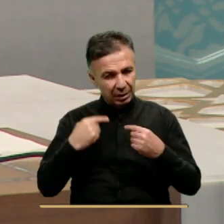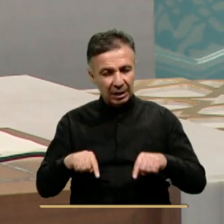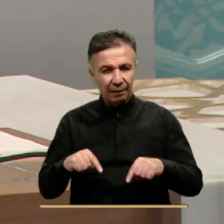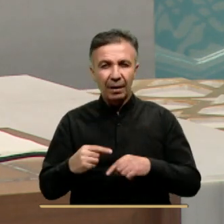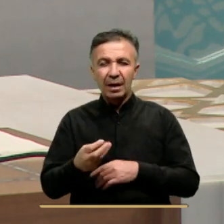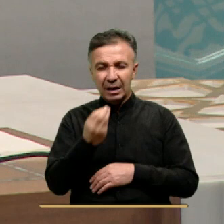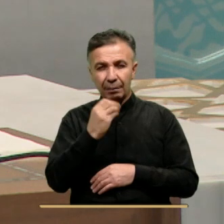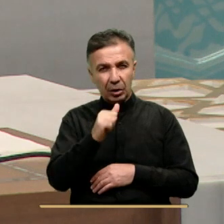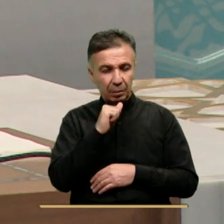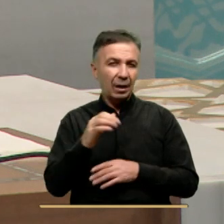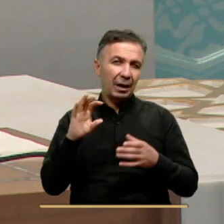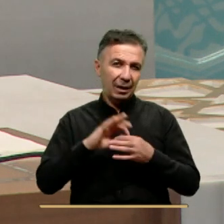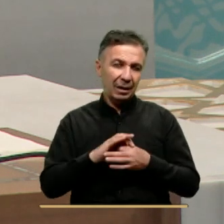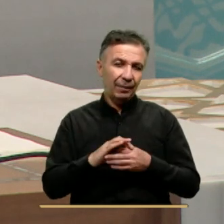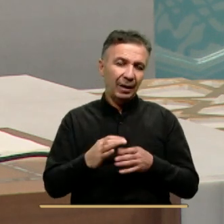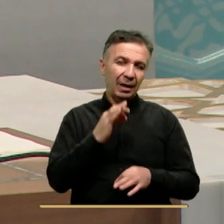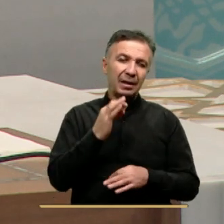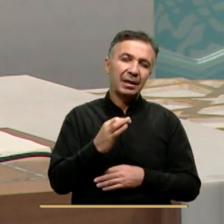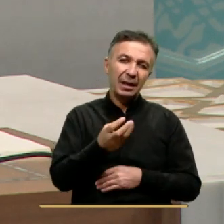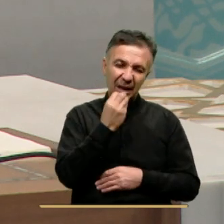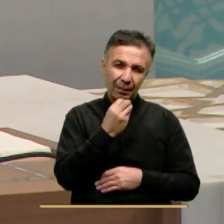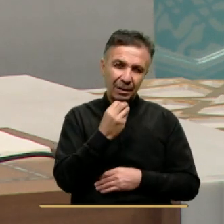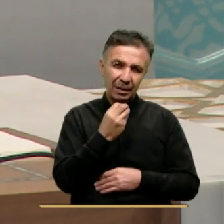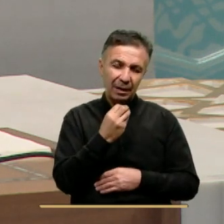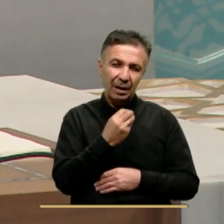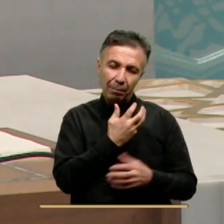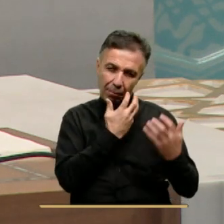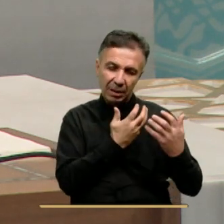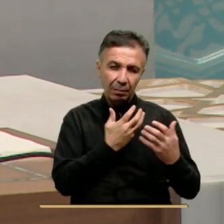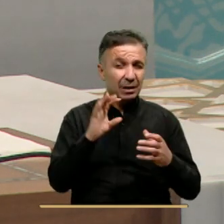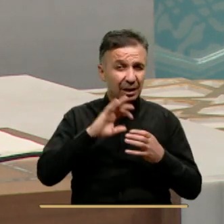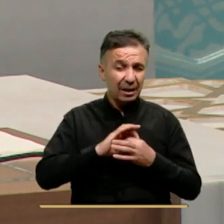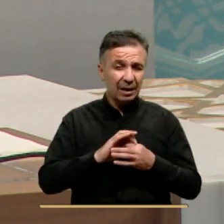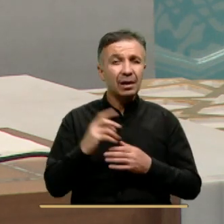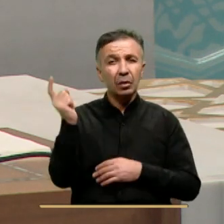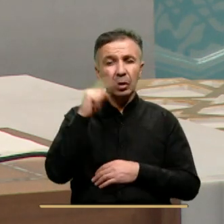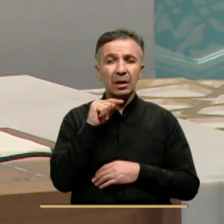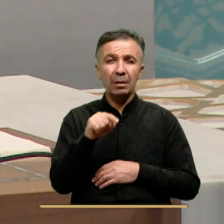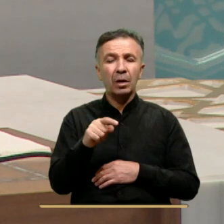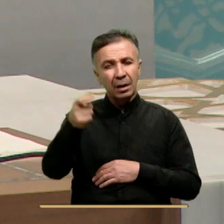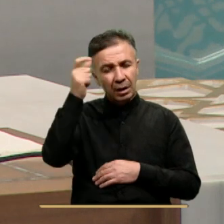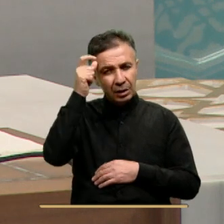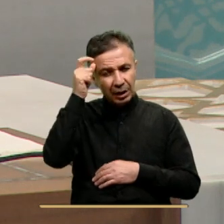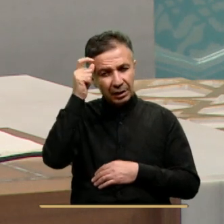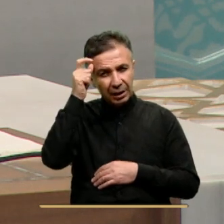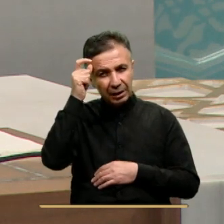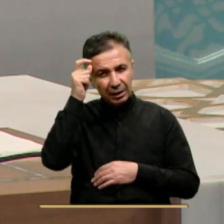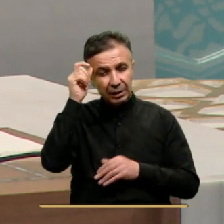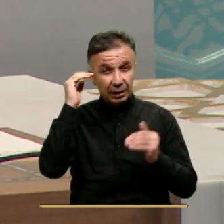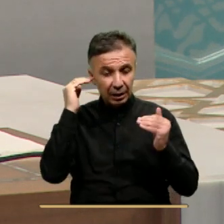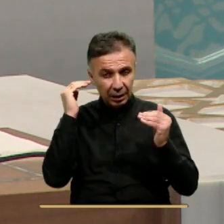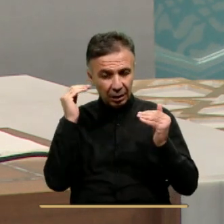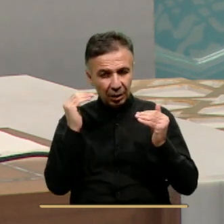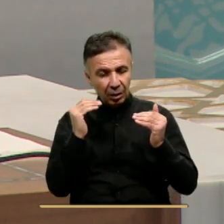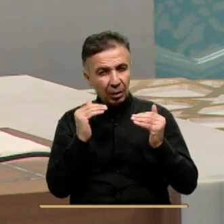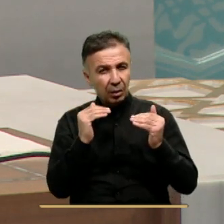içmeyle alakalı insanın beslenmesiyle alakalı Dolayısıyla burada şeytanın adımlarını takip etmeyin